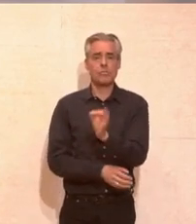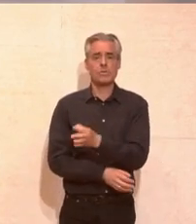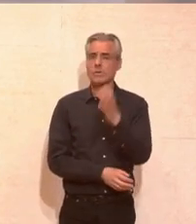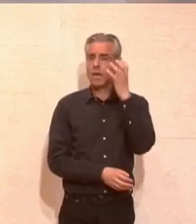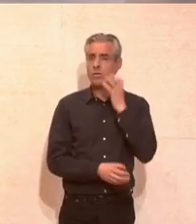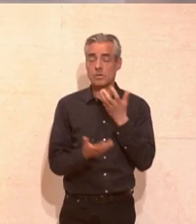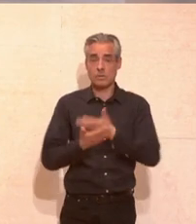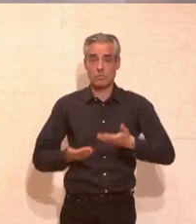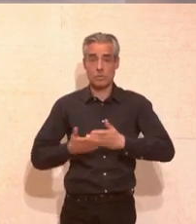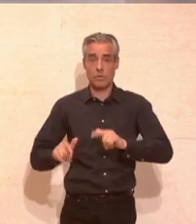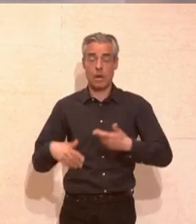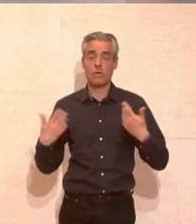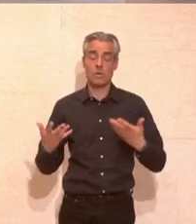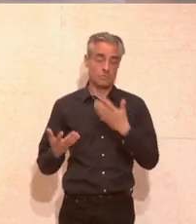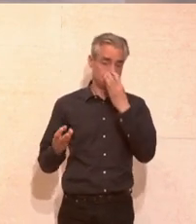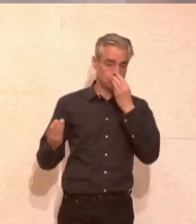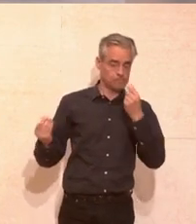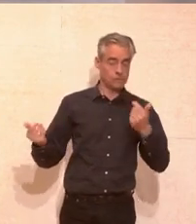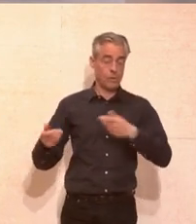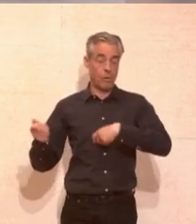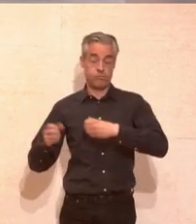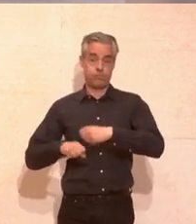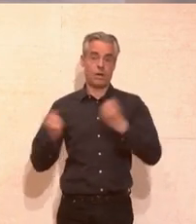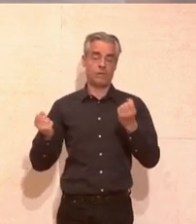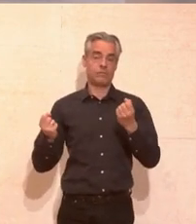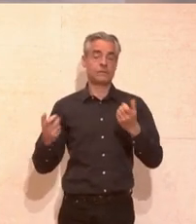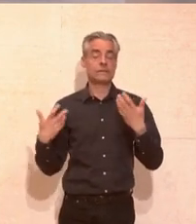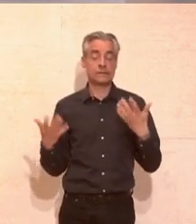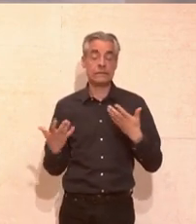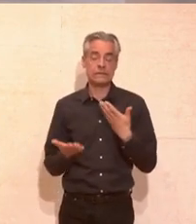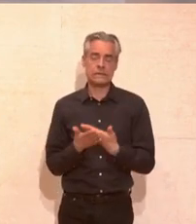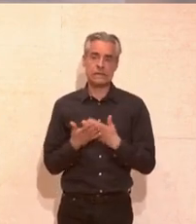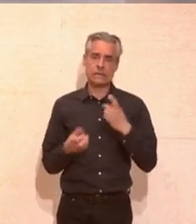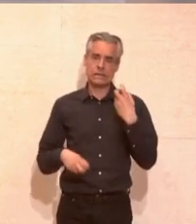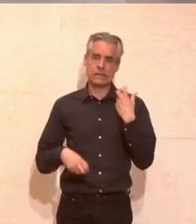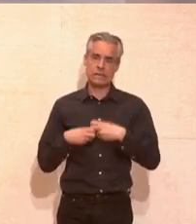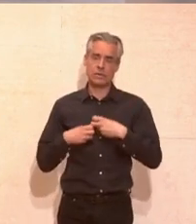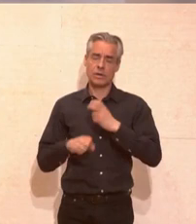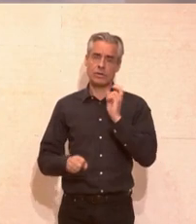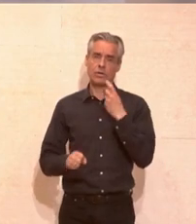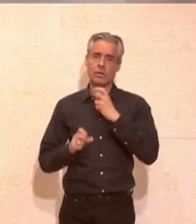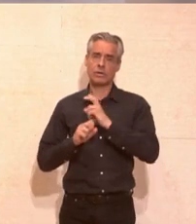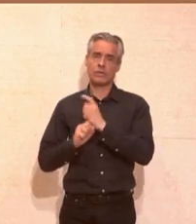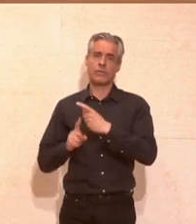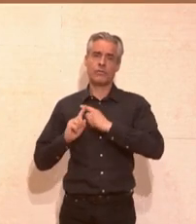dans cette situation-là où on les sent vraiment en rupture, et c'est vraiment très difficile parce qu'on n'y arrive pas, quoi.